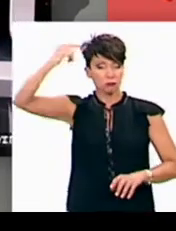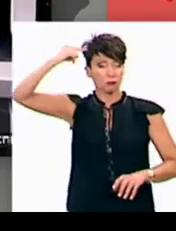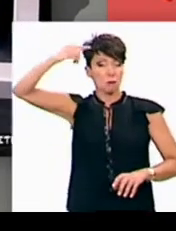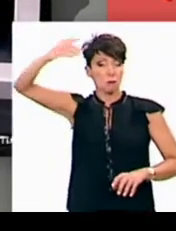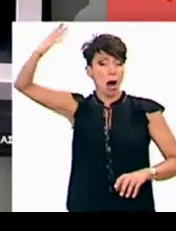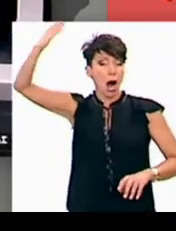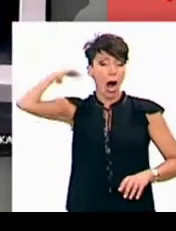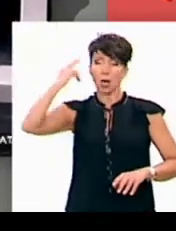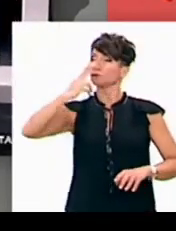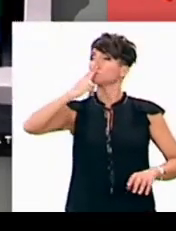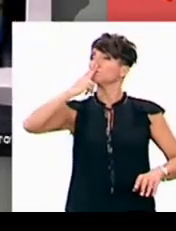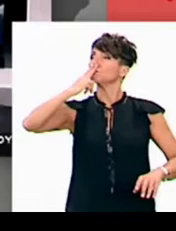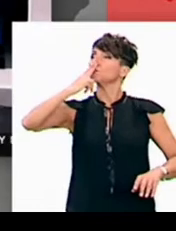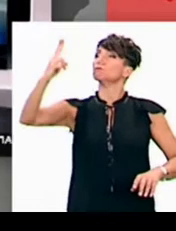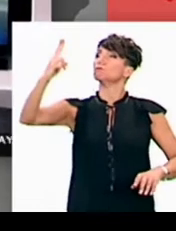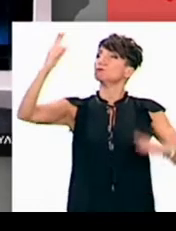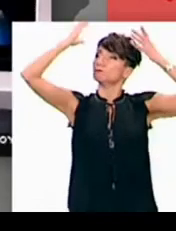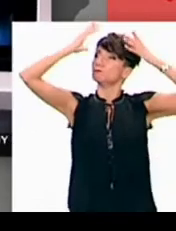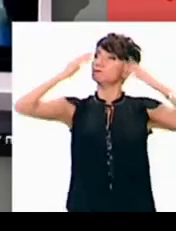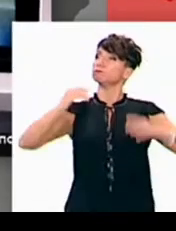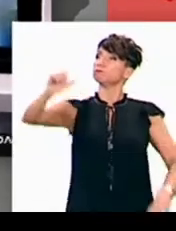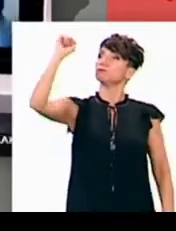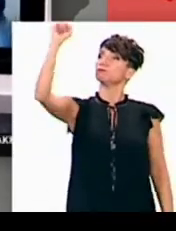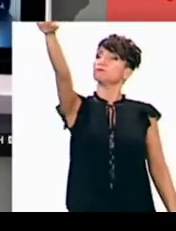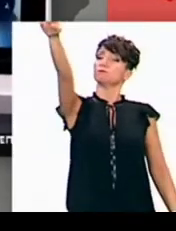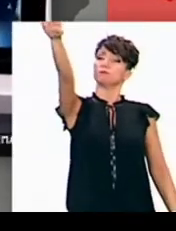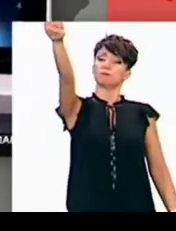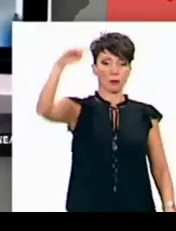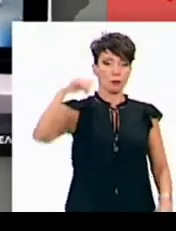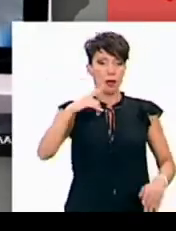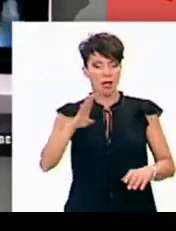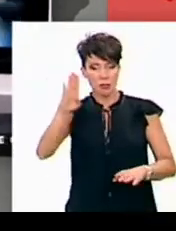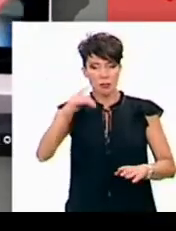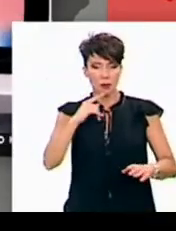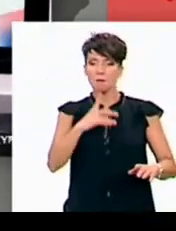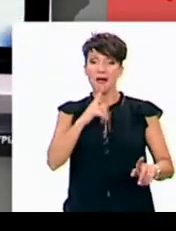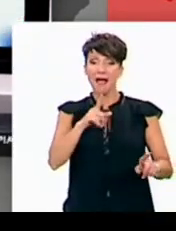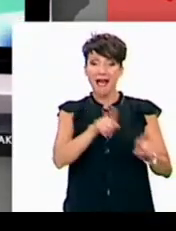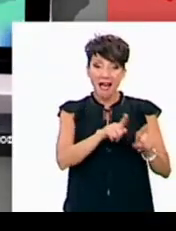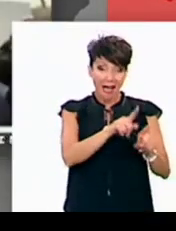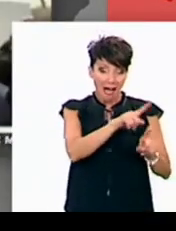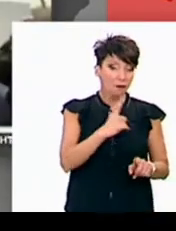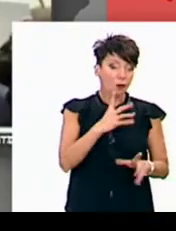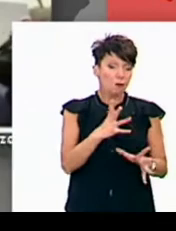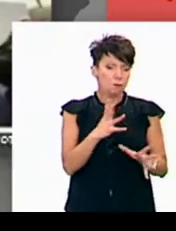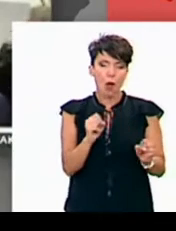κεντρική πλατεία του Μιλάνου. Πολλοί από αυτούς είναι φανατικοί οπαδοί των ποδοσφαιρικών ομάδων Ίντερ και Λάτσιο.